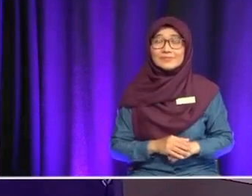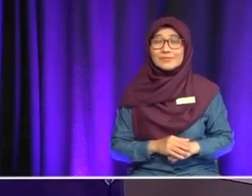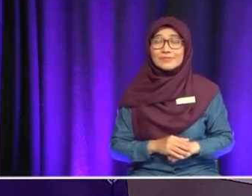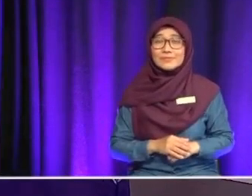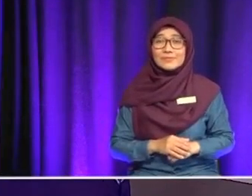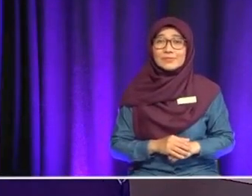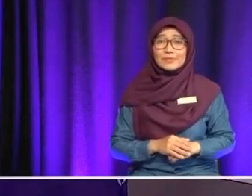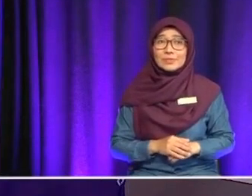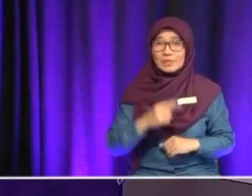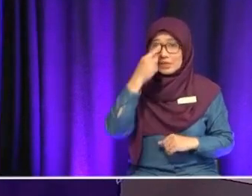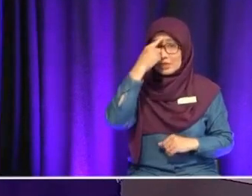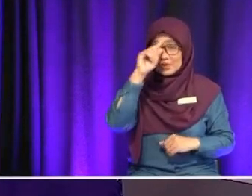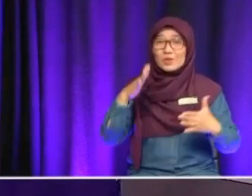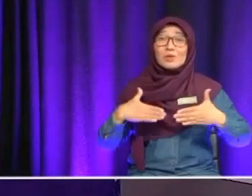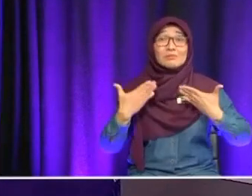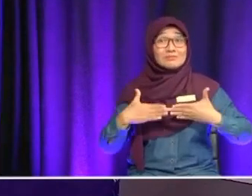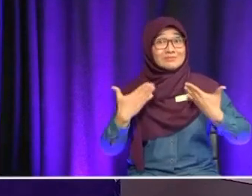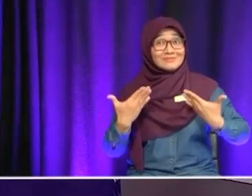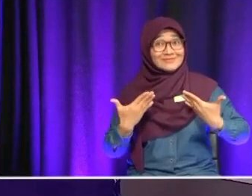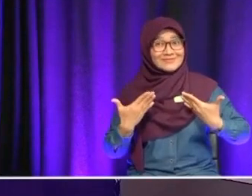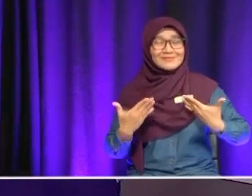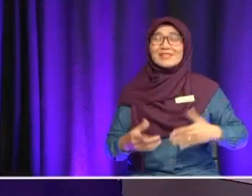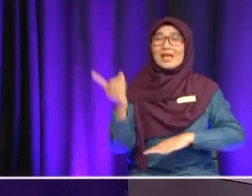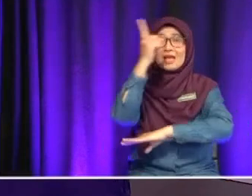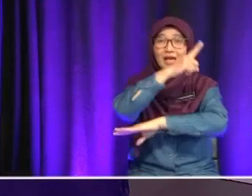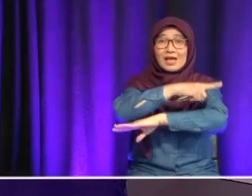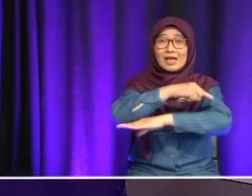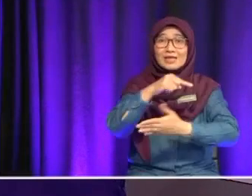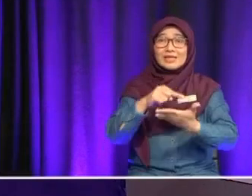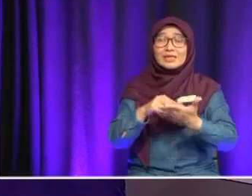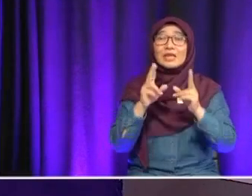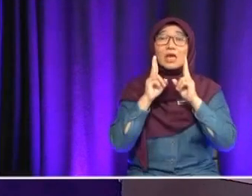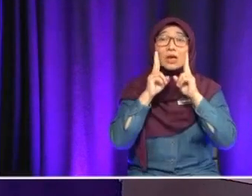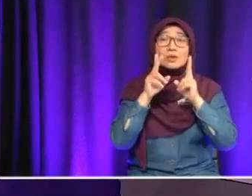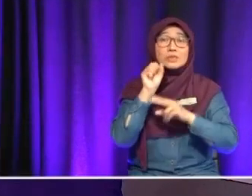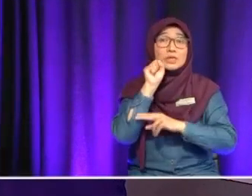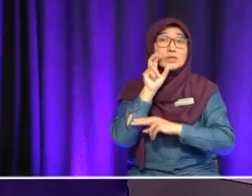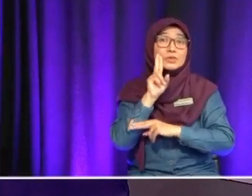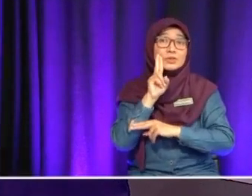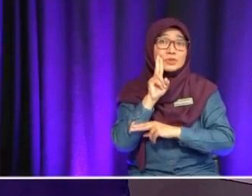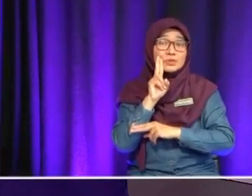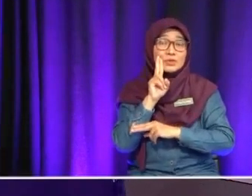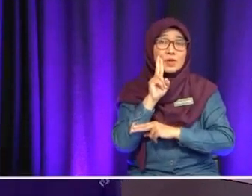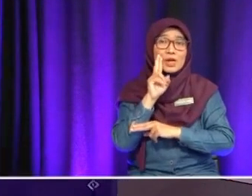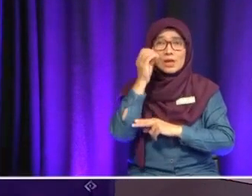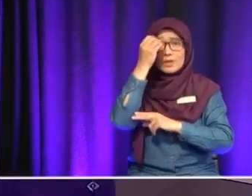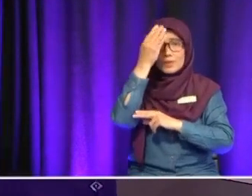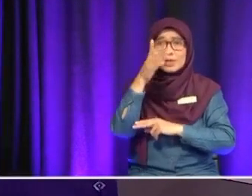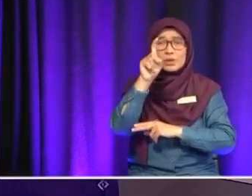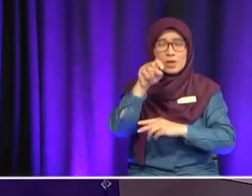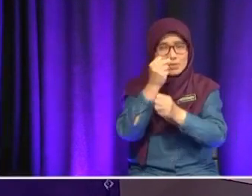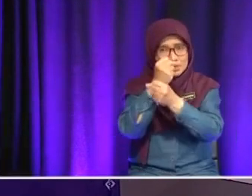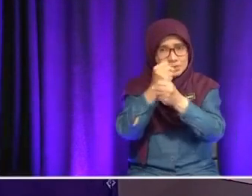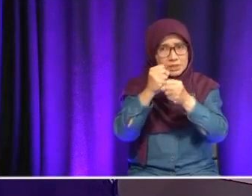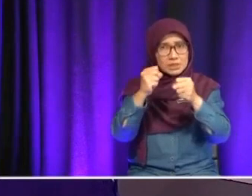Jadi untuk merasa seronoknya belajar pada hari ini, Ustazah ingin mengingatkan murid-murid untuk membuat persediaan.